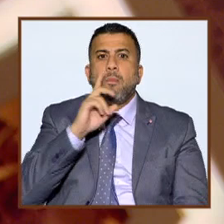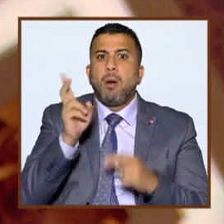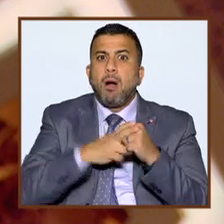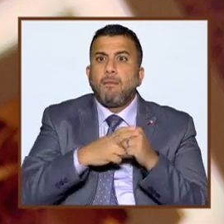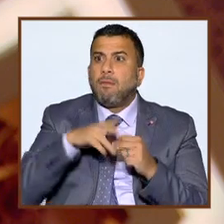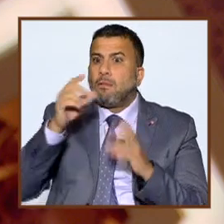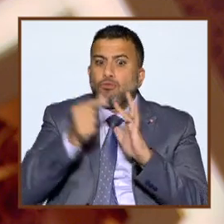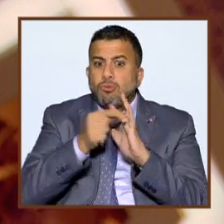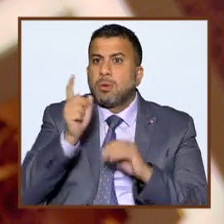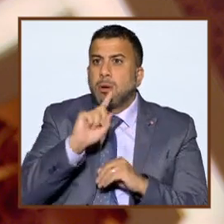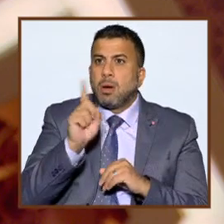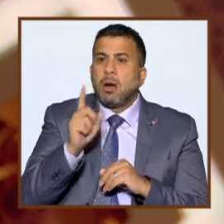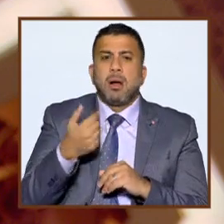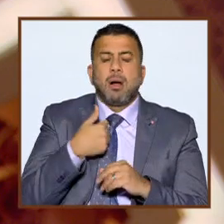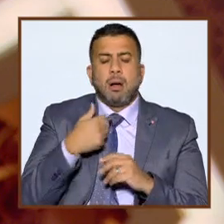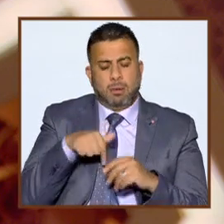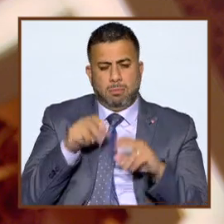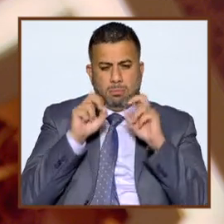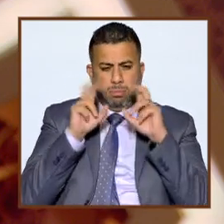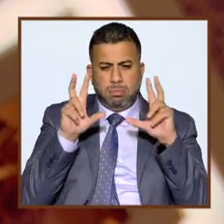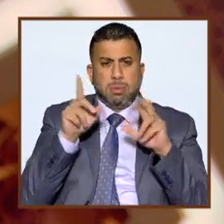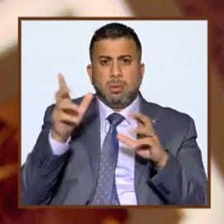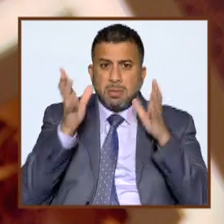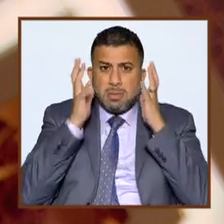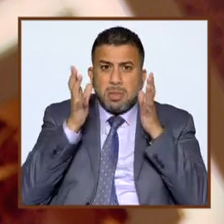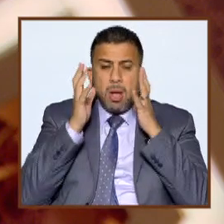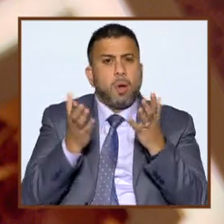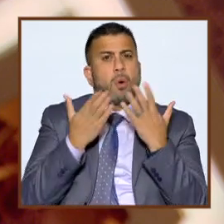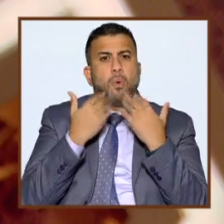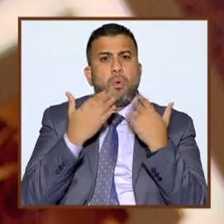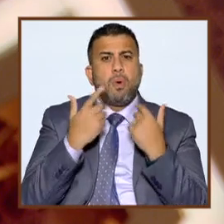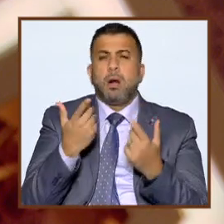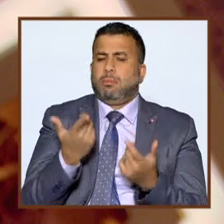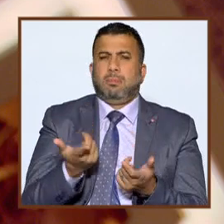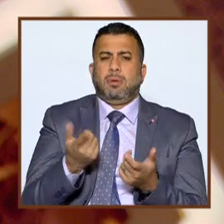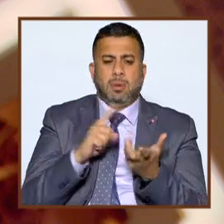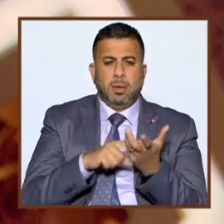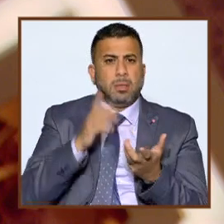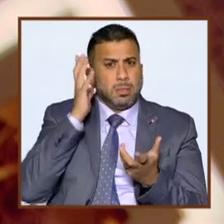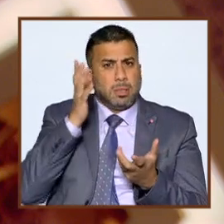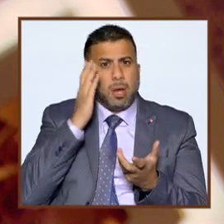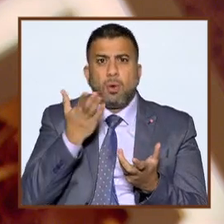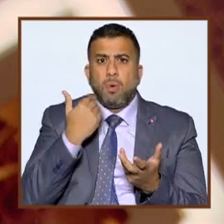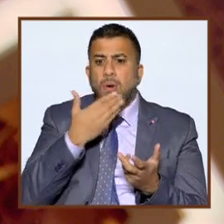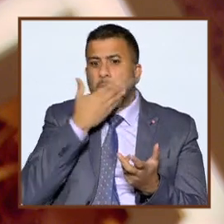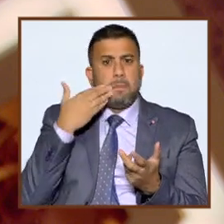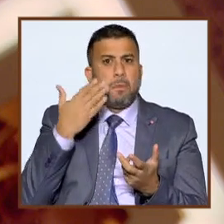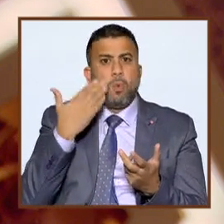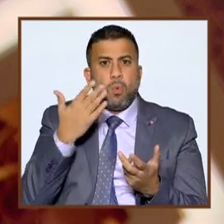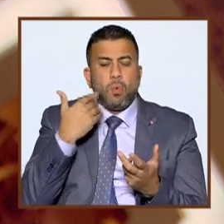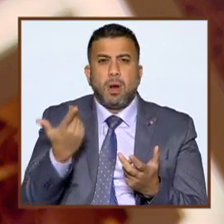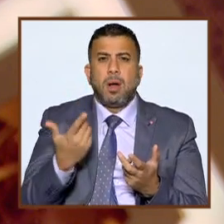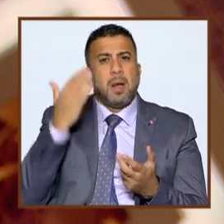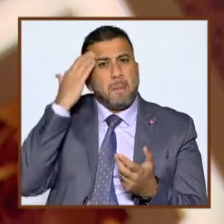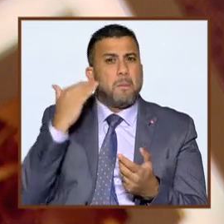وشيء من هذا القبيل. تقول بدأنا نتفاجأ بأنه ترك الصلاة وشيء من هذا القبيل، والبنت هذه تعاملها معنا